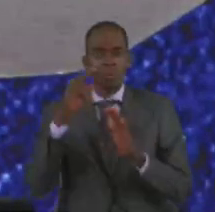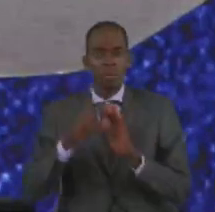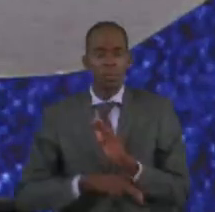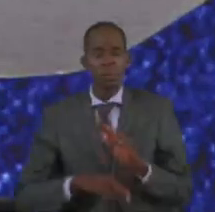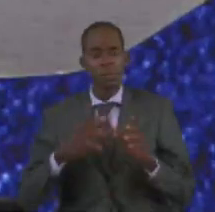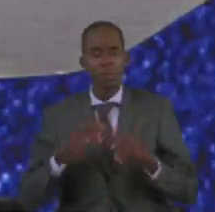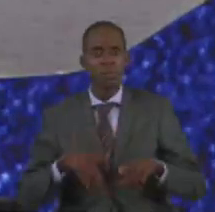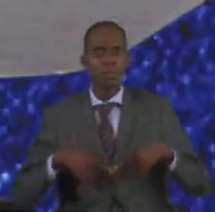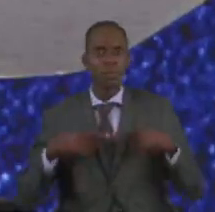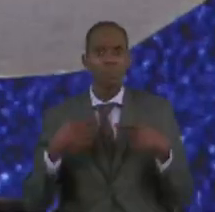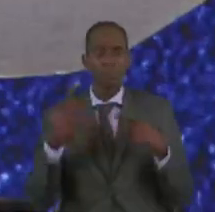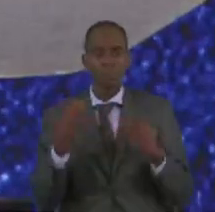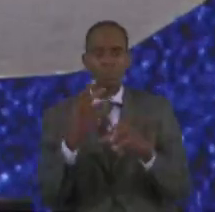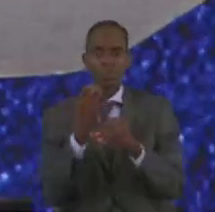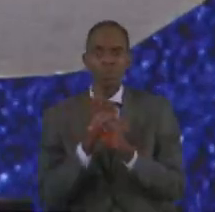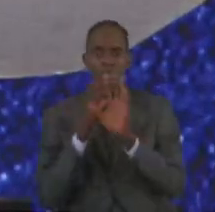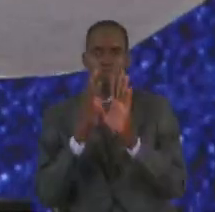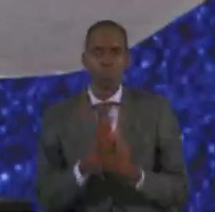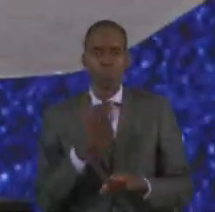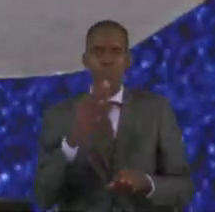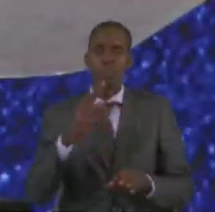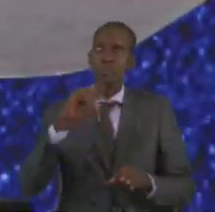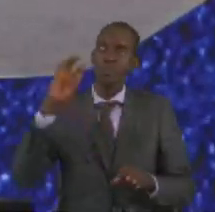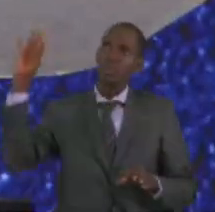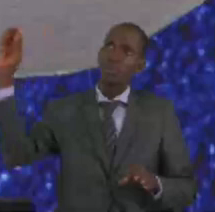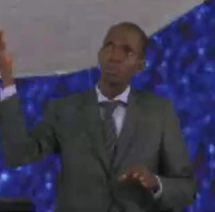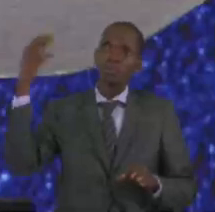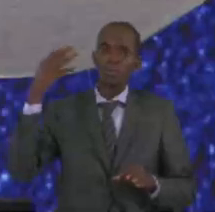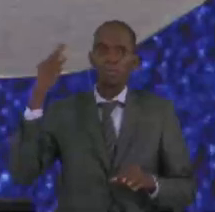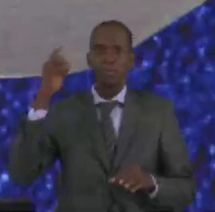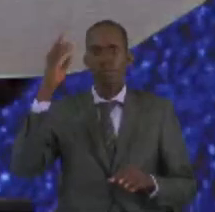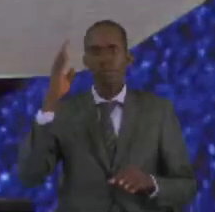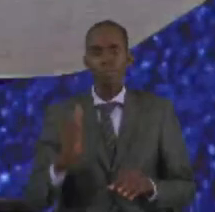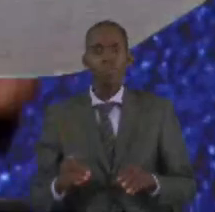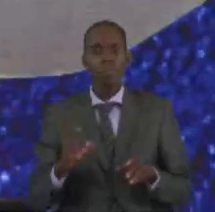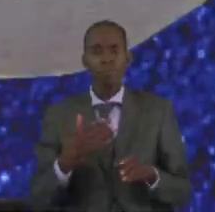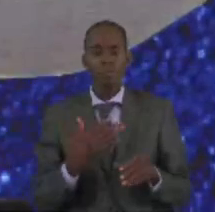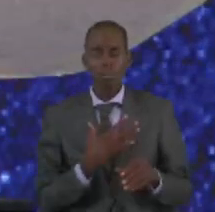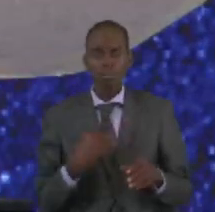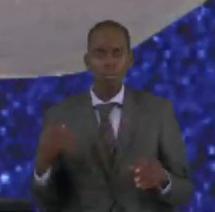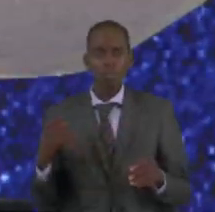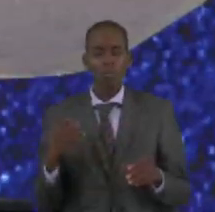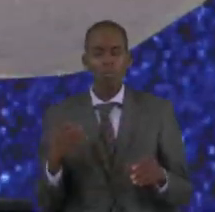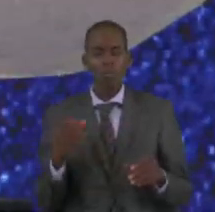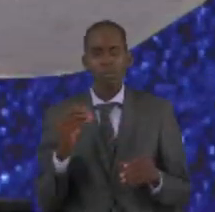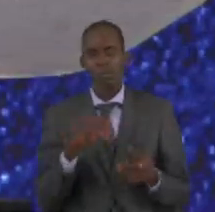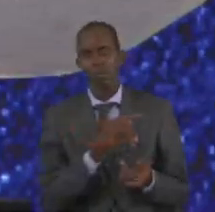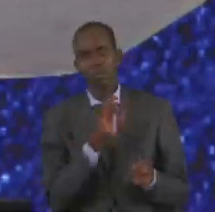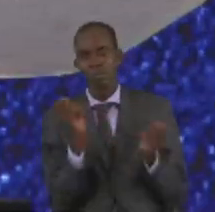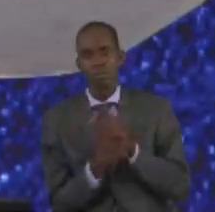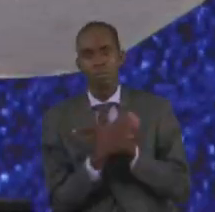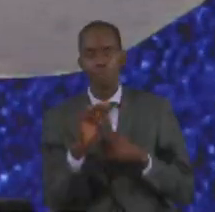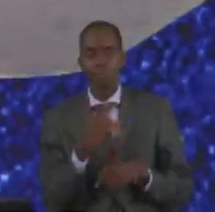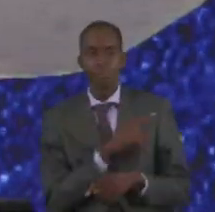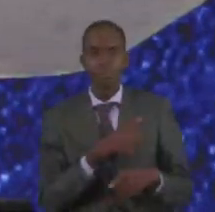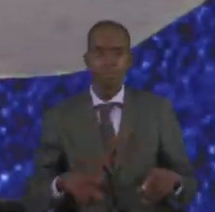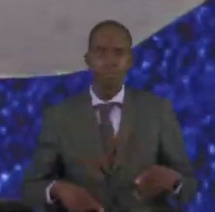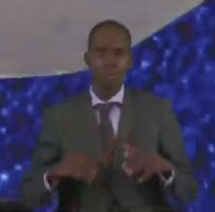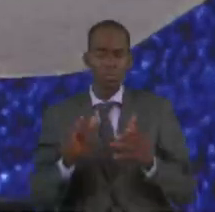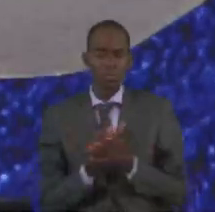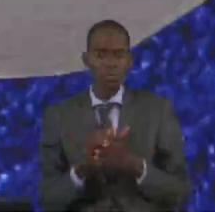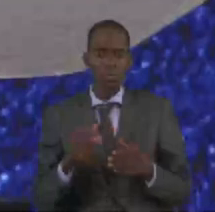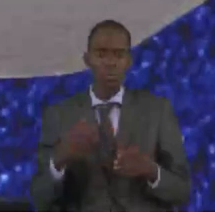de même, nous aussi, nous marchions en nouveauté de vie. Les bénéficiaires de la grâce de Dieu sont si transformés par le Seigneur que